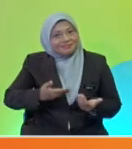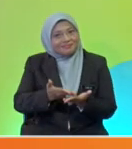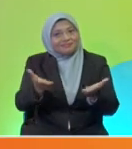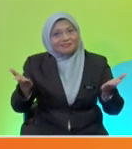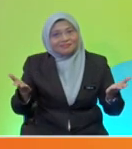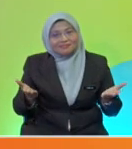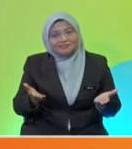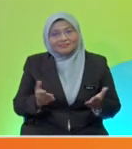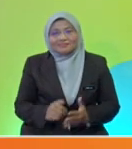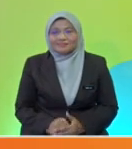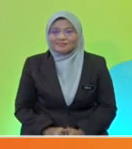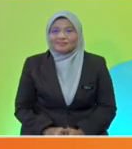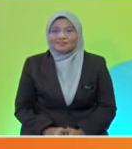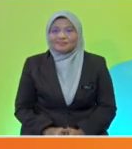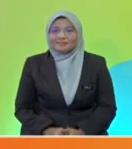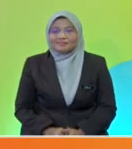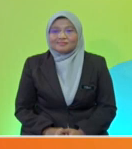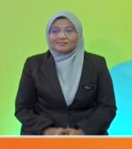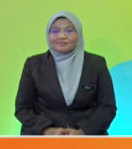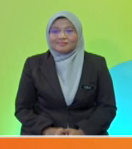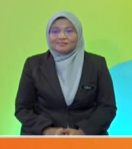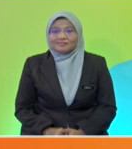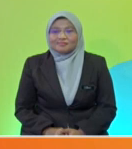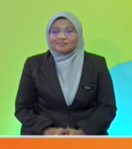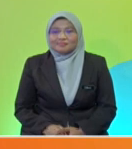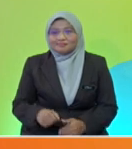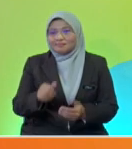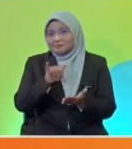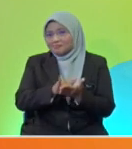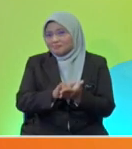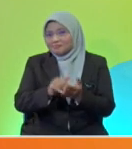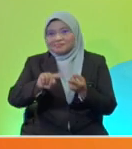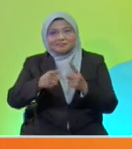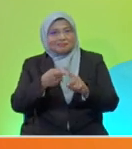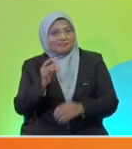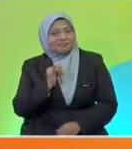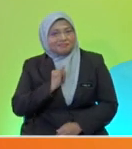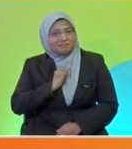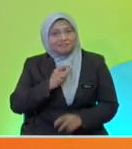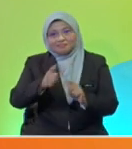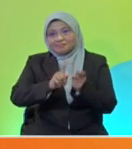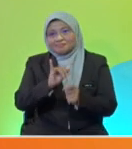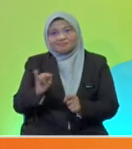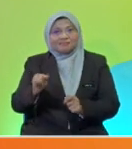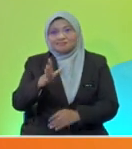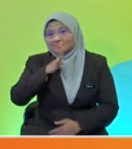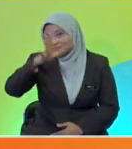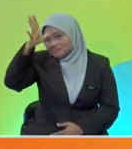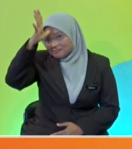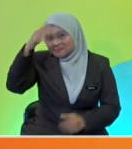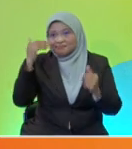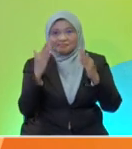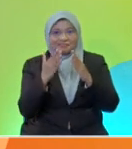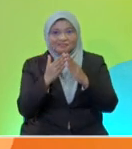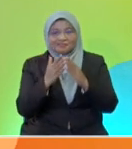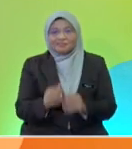itulah dia kawan-kawan saya ditemani oleh ibu atau penjaga sekolah Oke baiklah pada hari